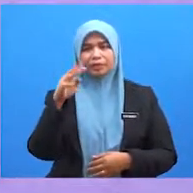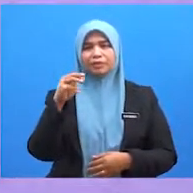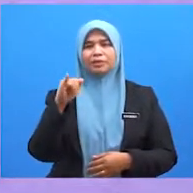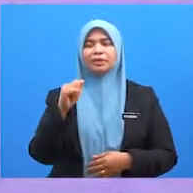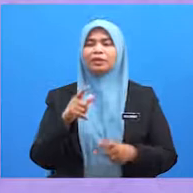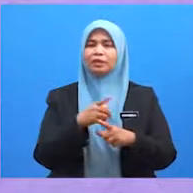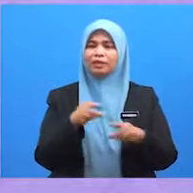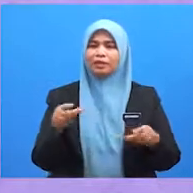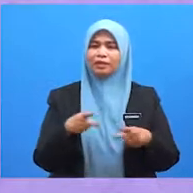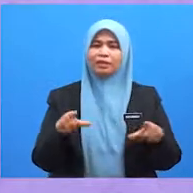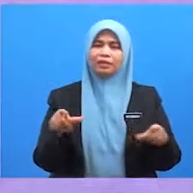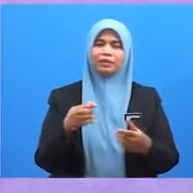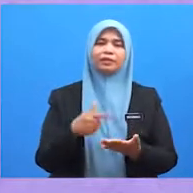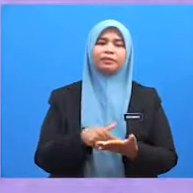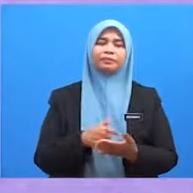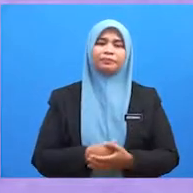dan lain-lain lagi.